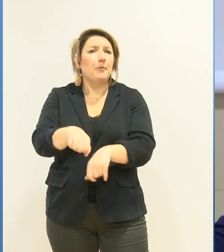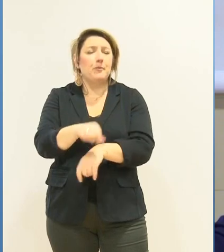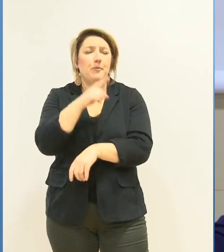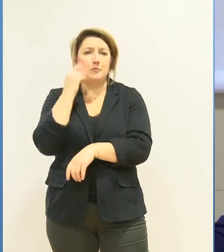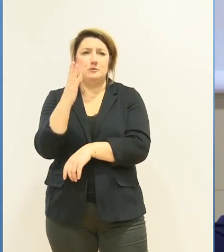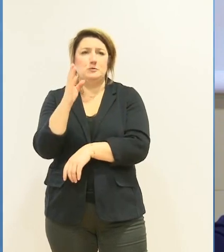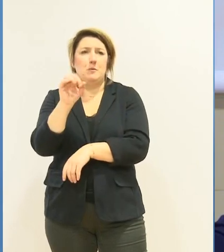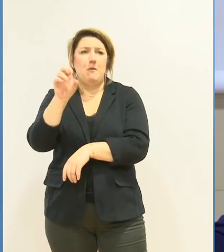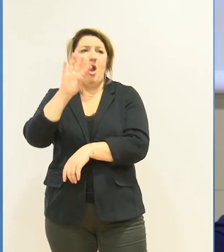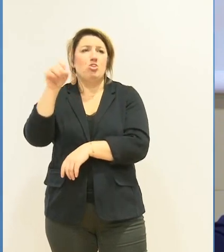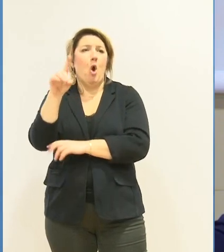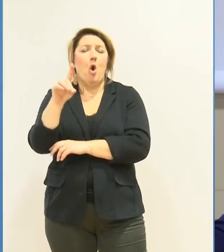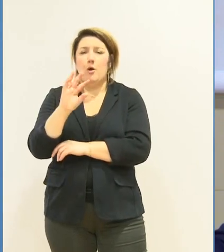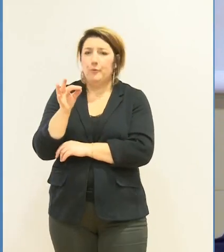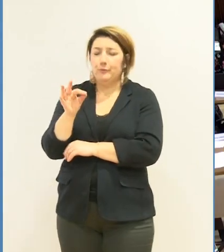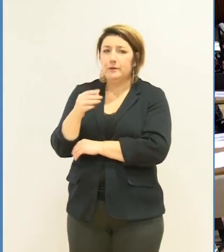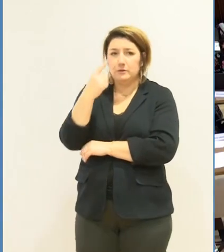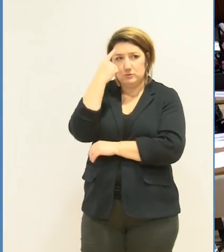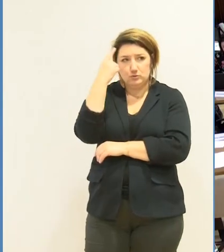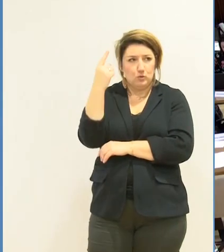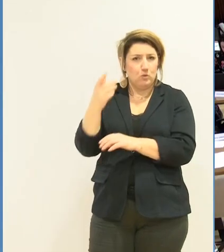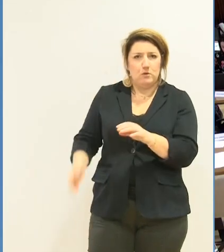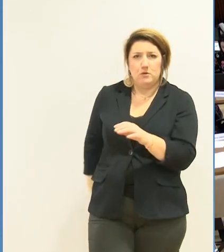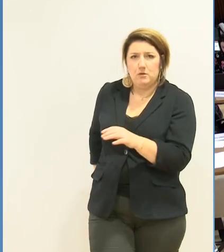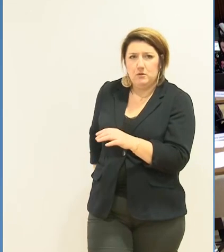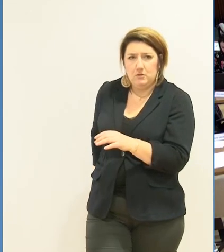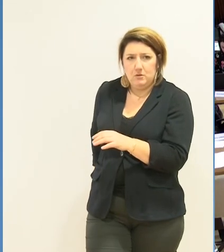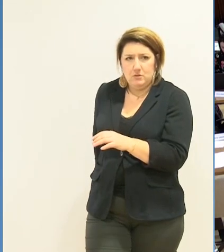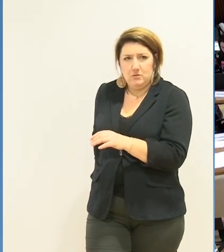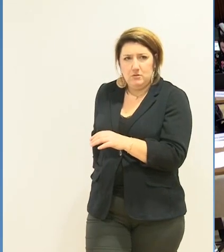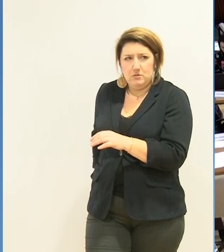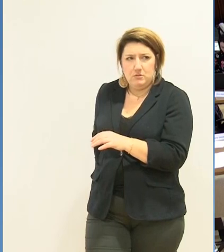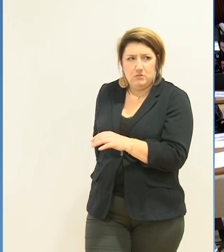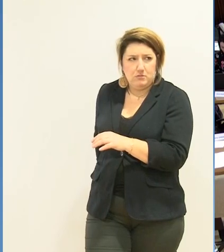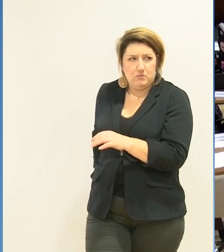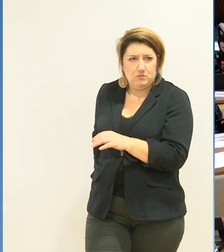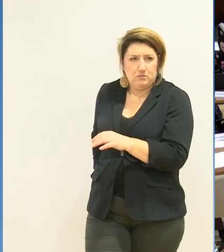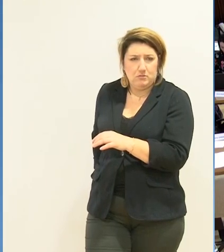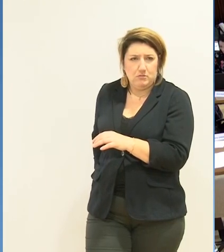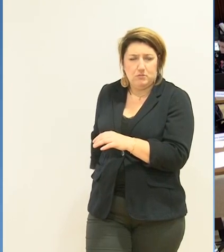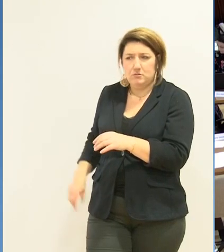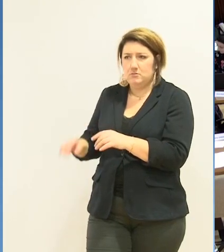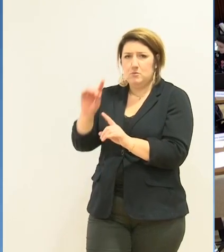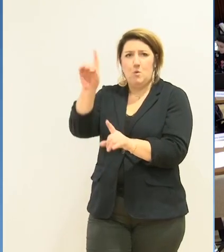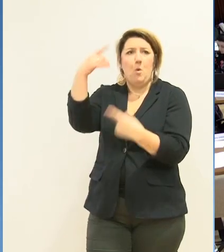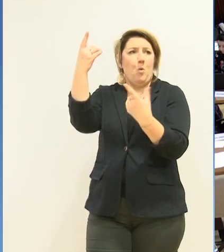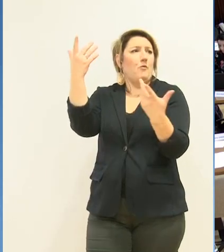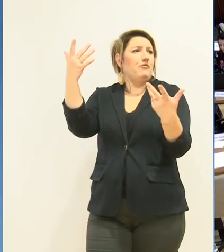oui je crois que vous avez effectivement fait un recours pour l'instant il n'y a pas eu de de